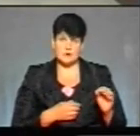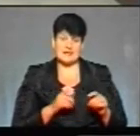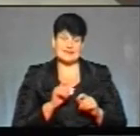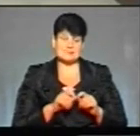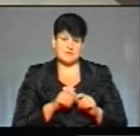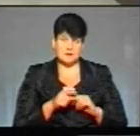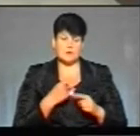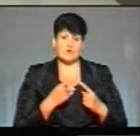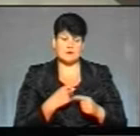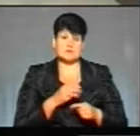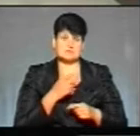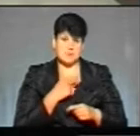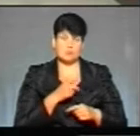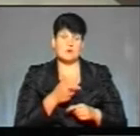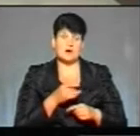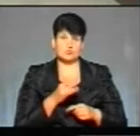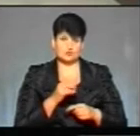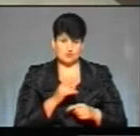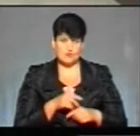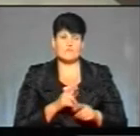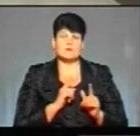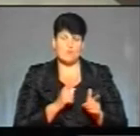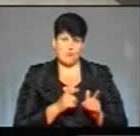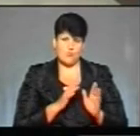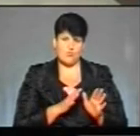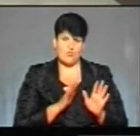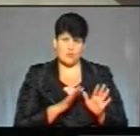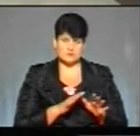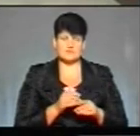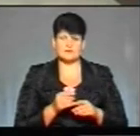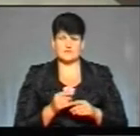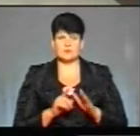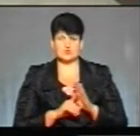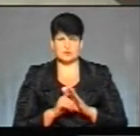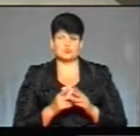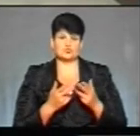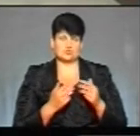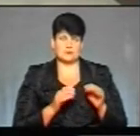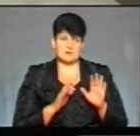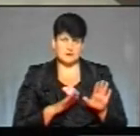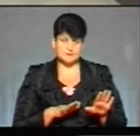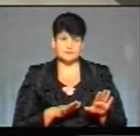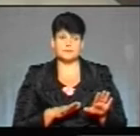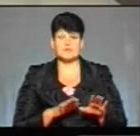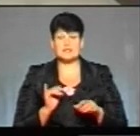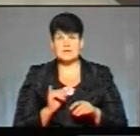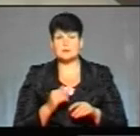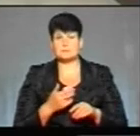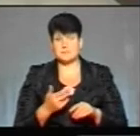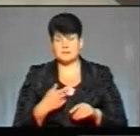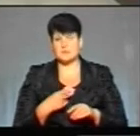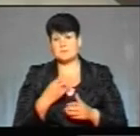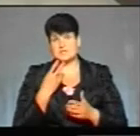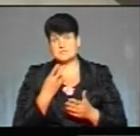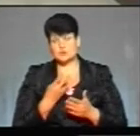обговорювали і з паном Ганущаком. В принципі, він погодився на тих перших етапах, що так. І ми десь презентували